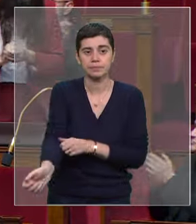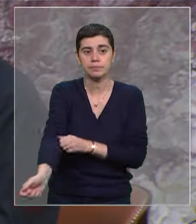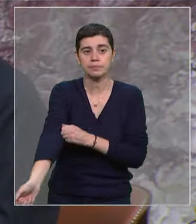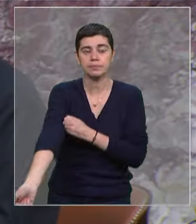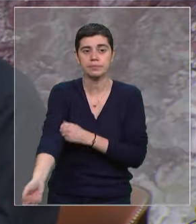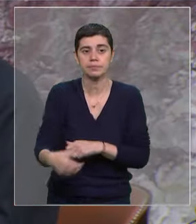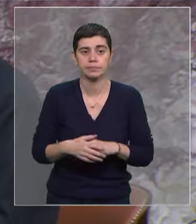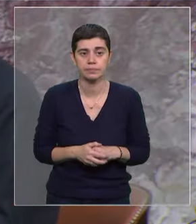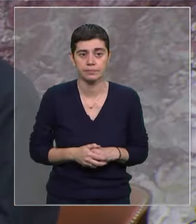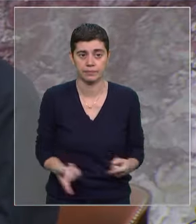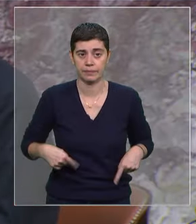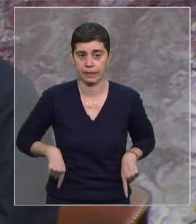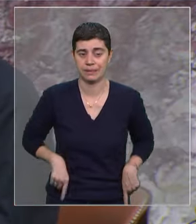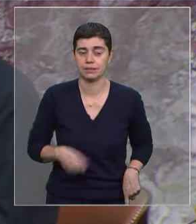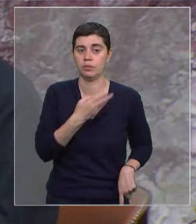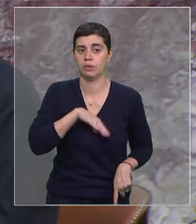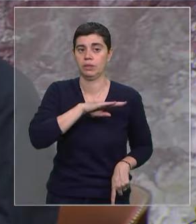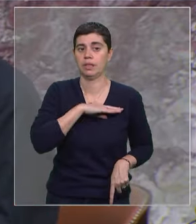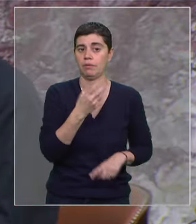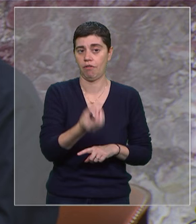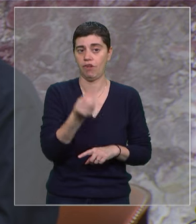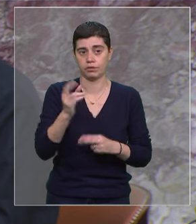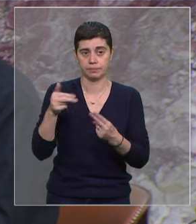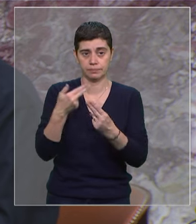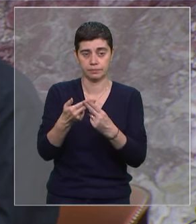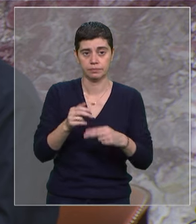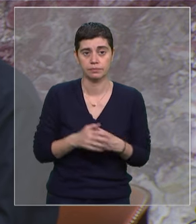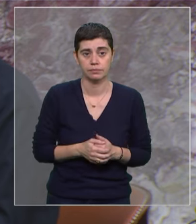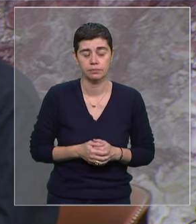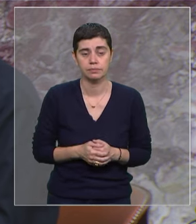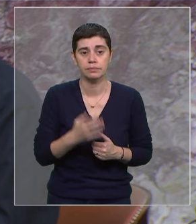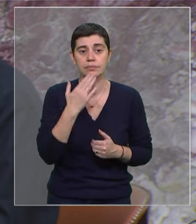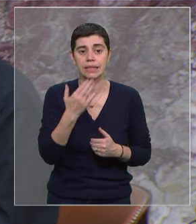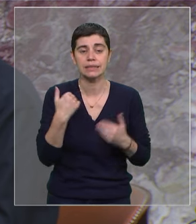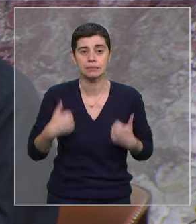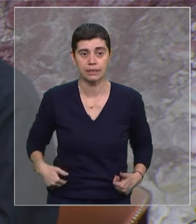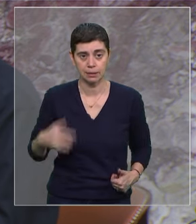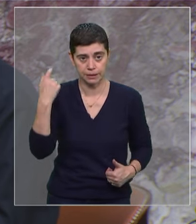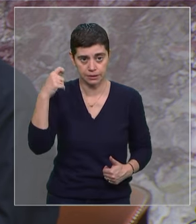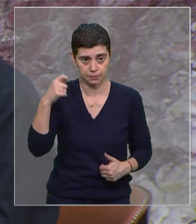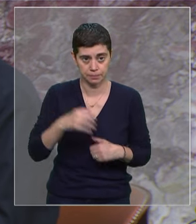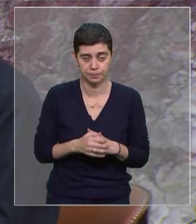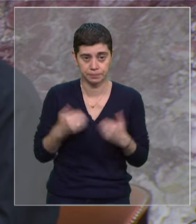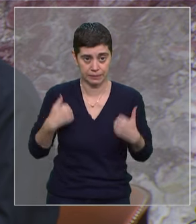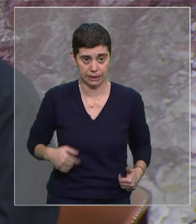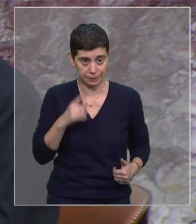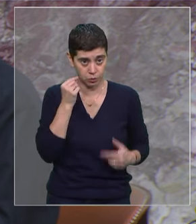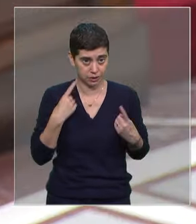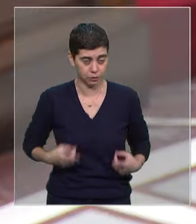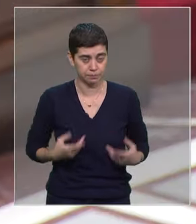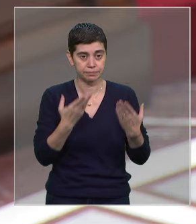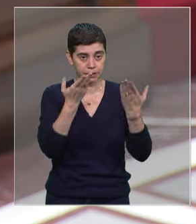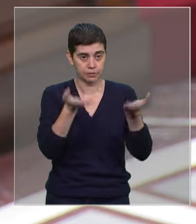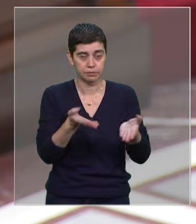parole est à Madame Charlotte Cobel, ministre en charge de l'enfance. Merci Madame la Présidente, Mesdames, Messieurs les députés, Madame la députée